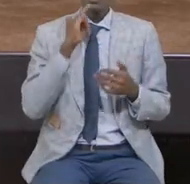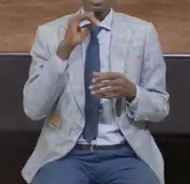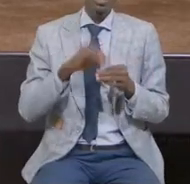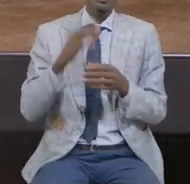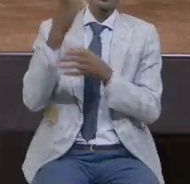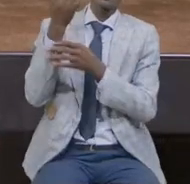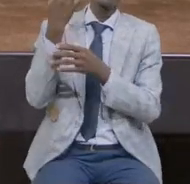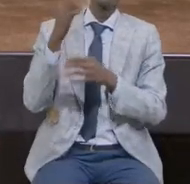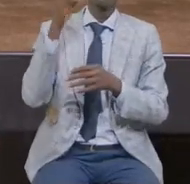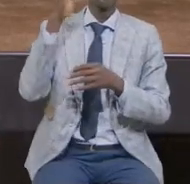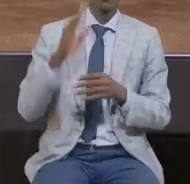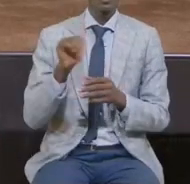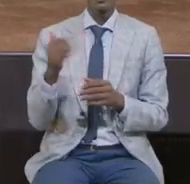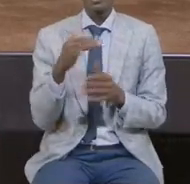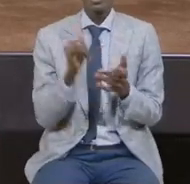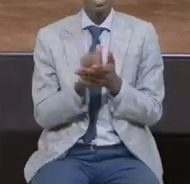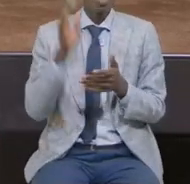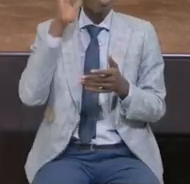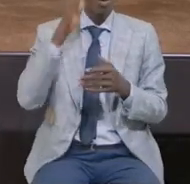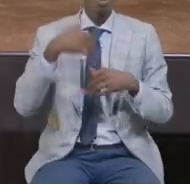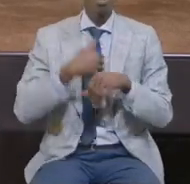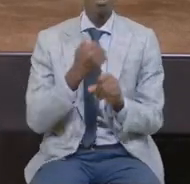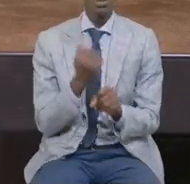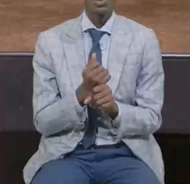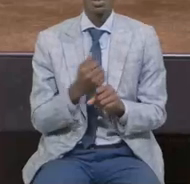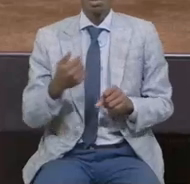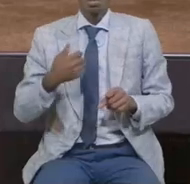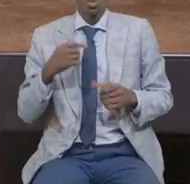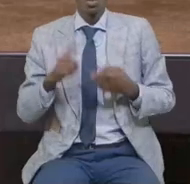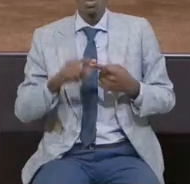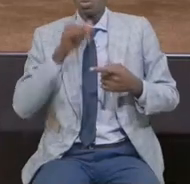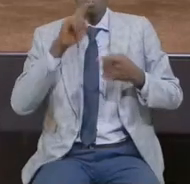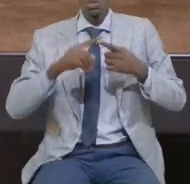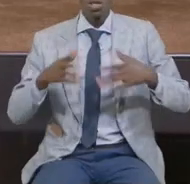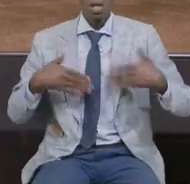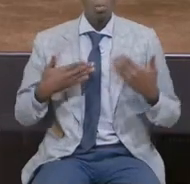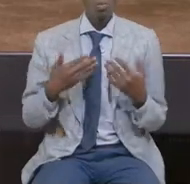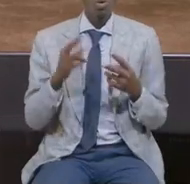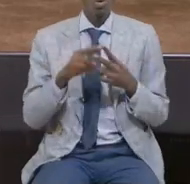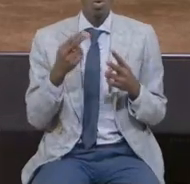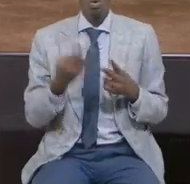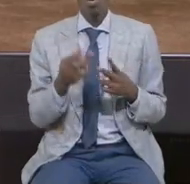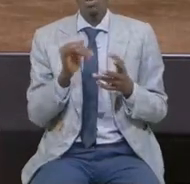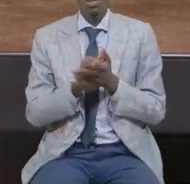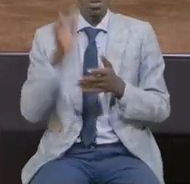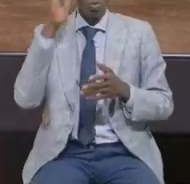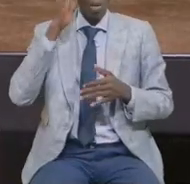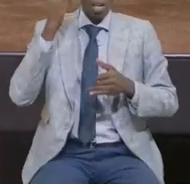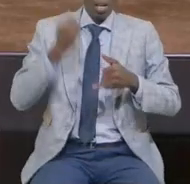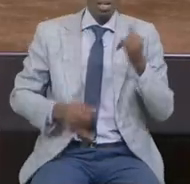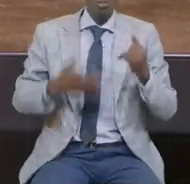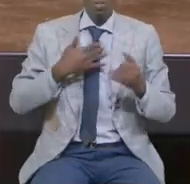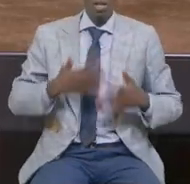faire heureux, qu'il le fasse. S'il croit qu'ils peuvent te tuer, qu'il fasse cela. Mais tu as